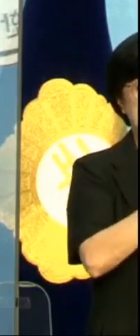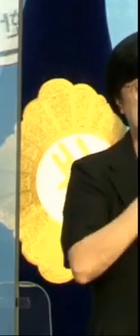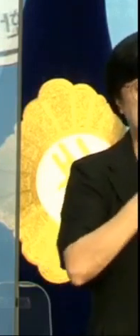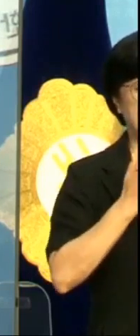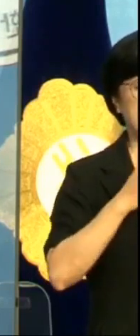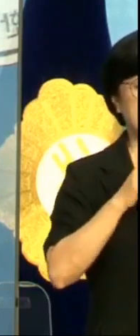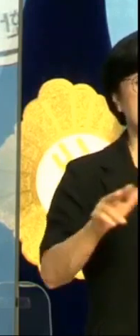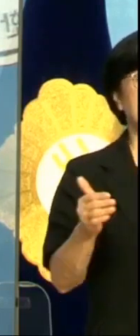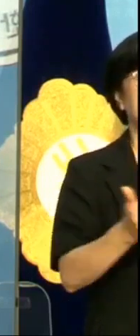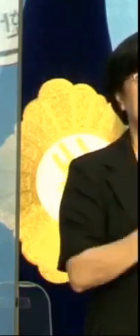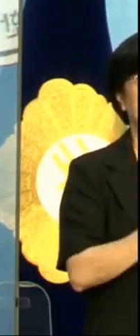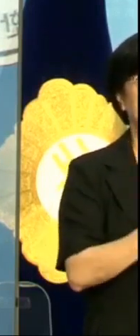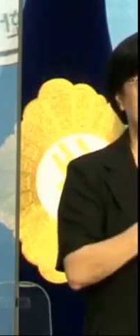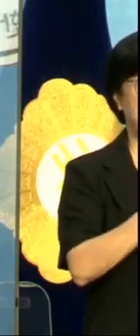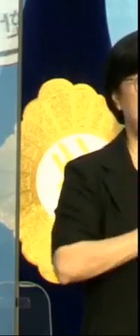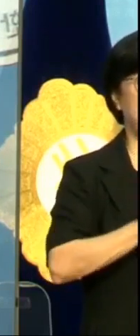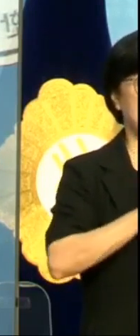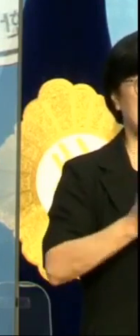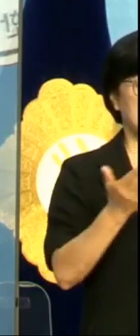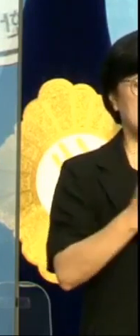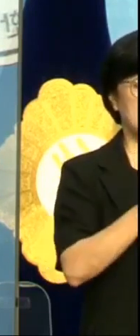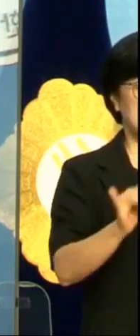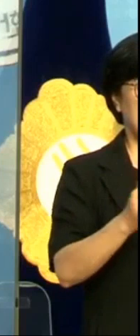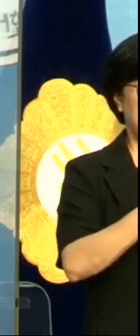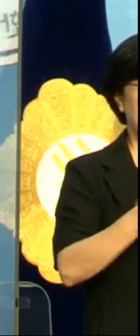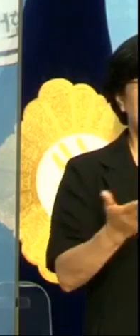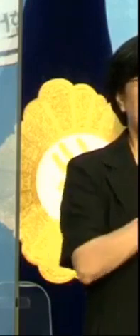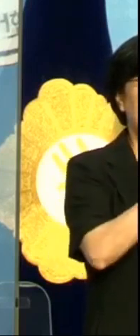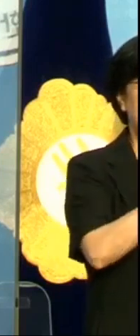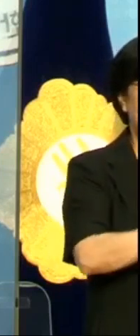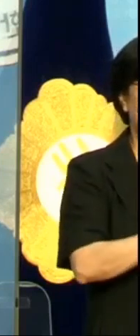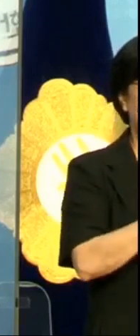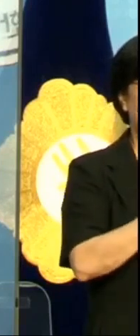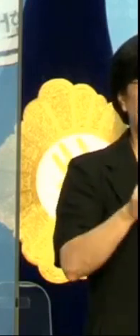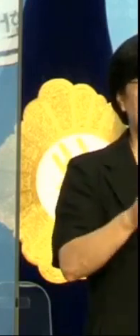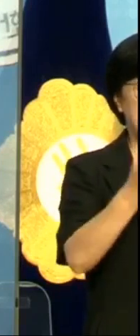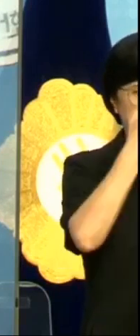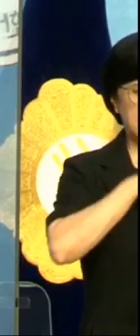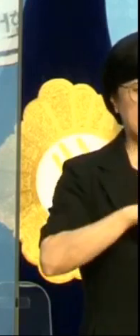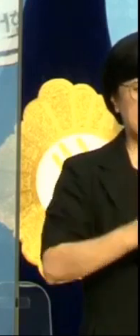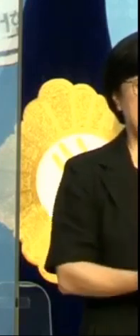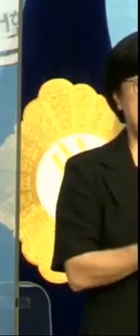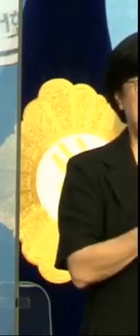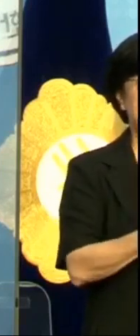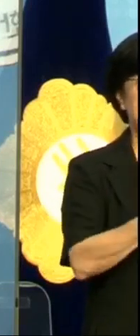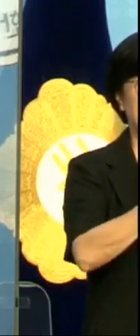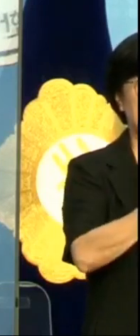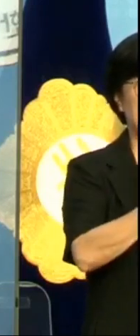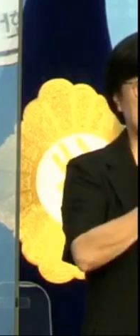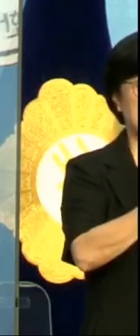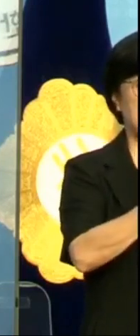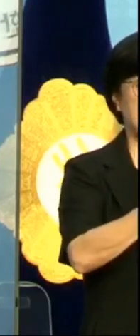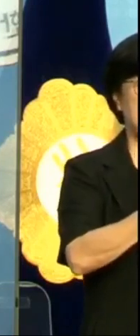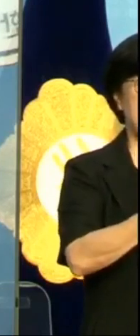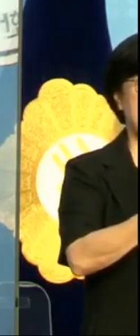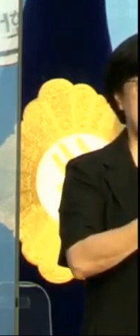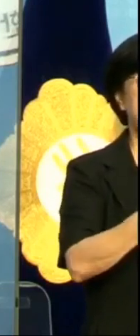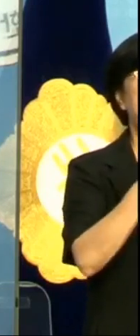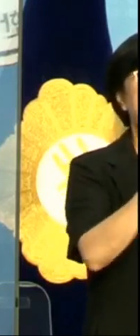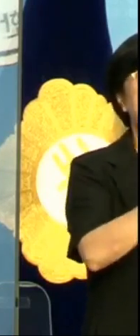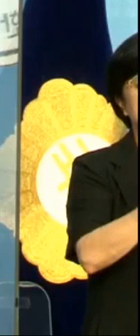현재까지도 공직자 의 직무 수행 과정에서 발생하는 이에 충돌 상황을 예방 관리하는 법적 수단은